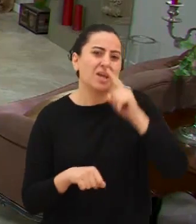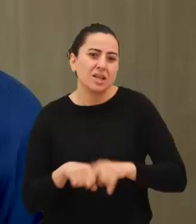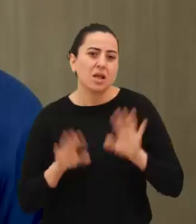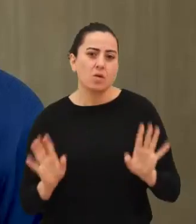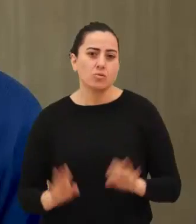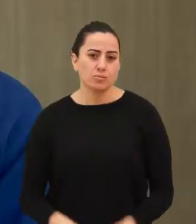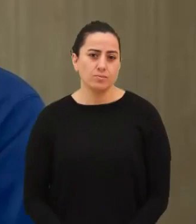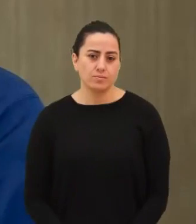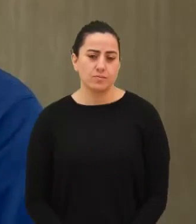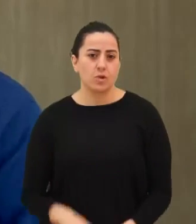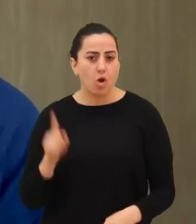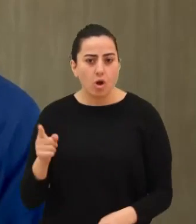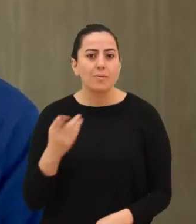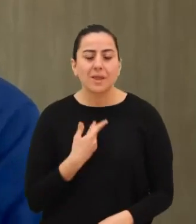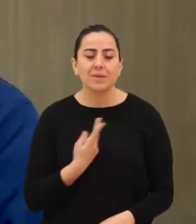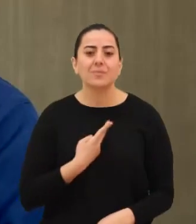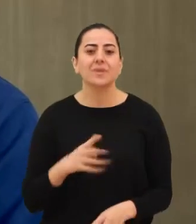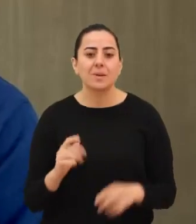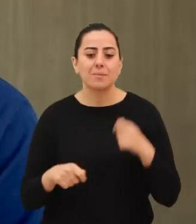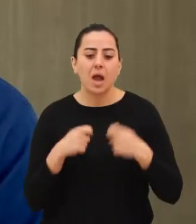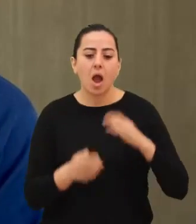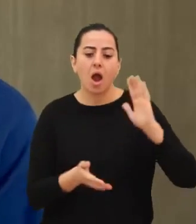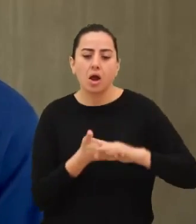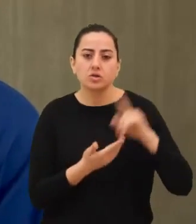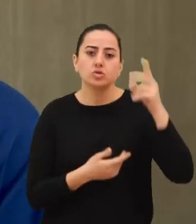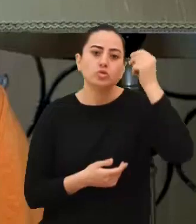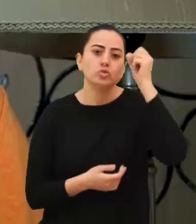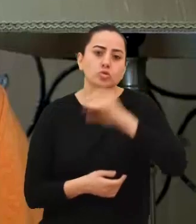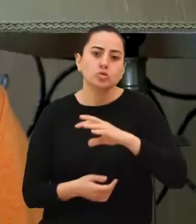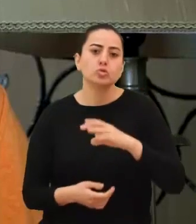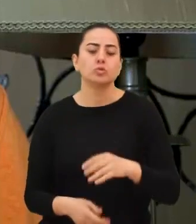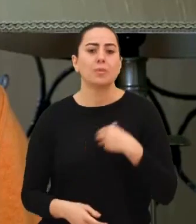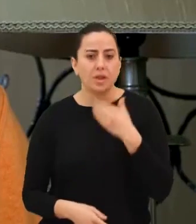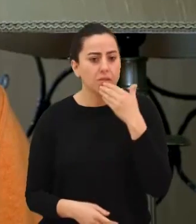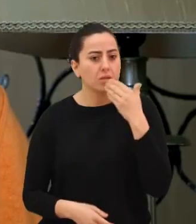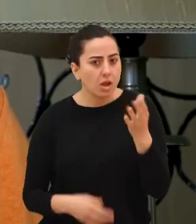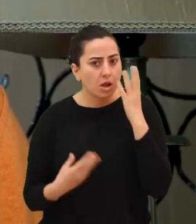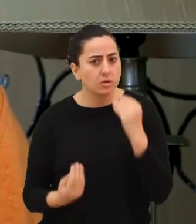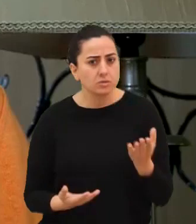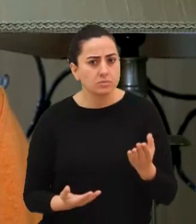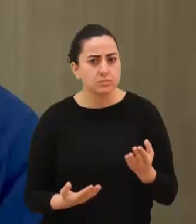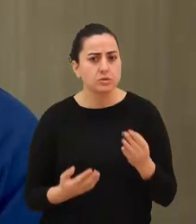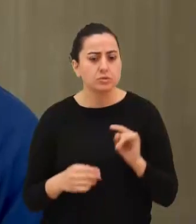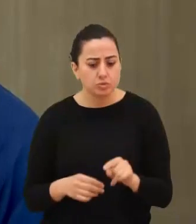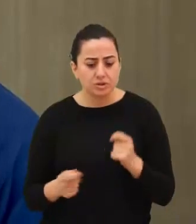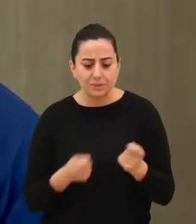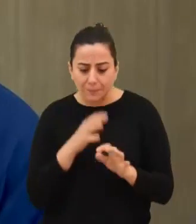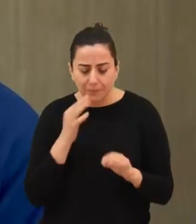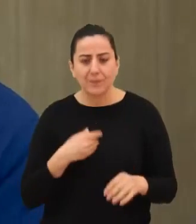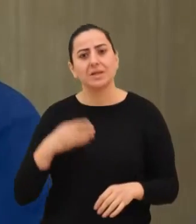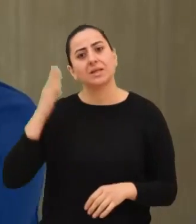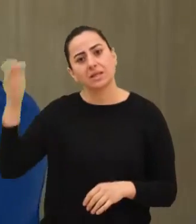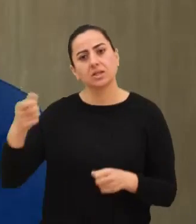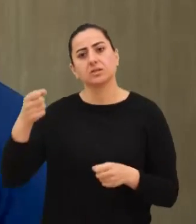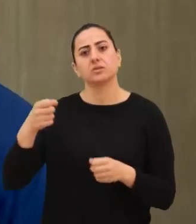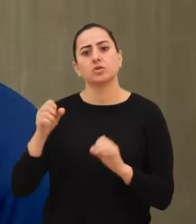ya. O benim değil. Bankada bir arkadaş unuttu. Hatta sana da söyledim ya Şükrü Efendi. Buradaki işlerimi halleder halletmez